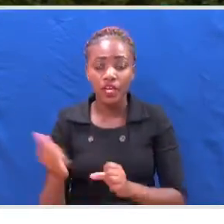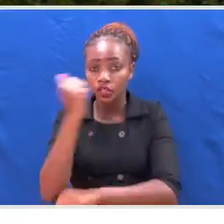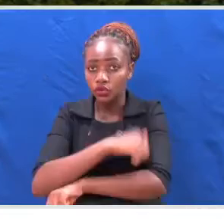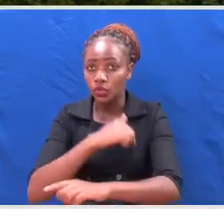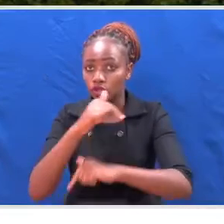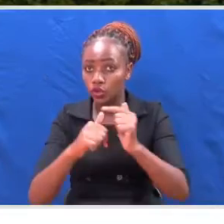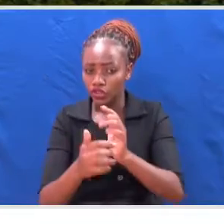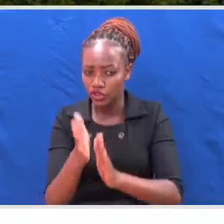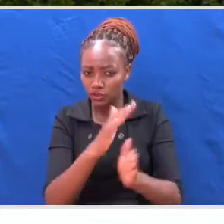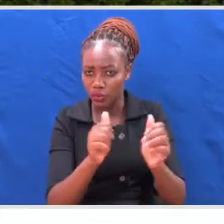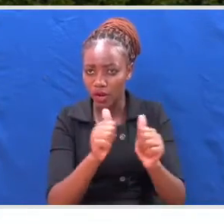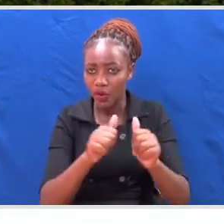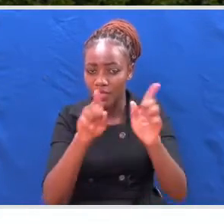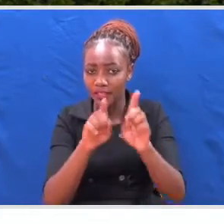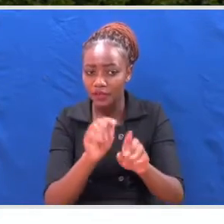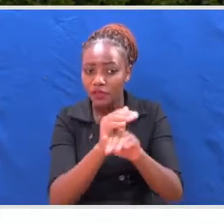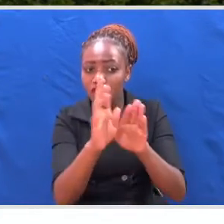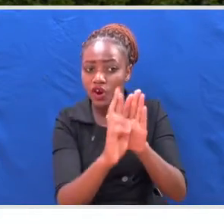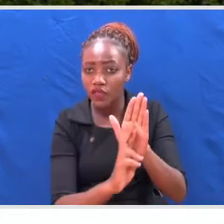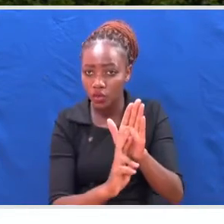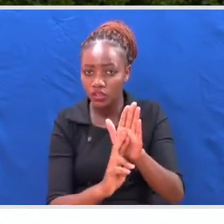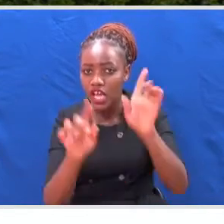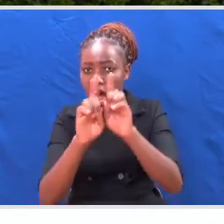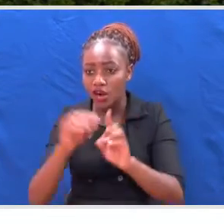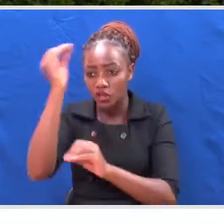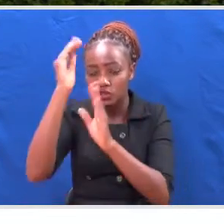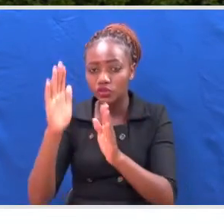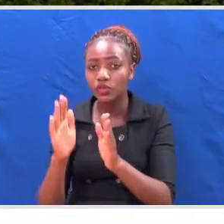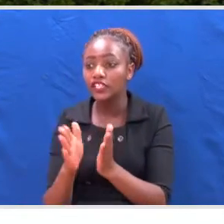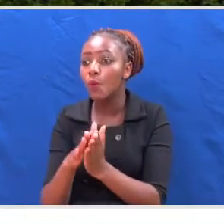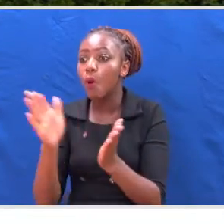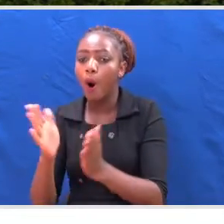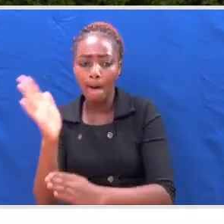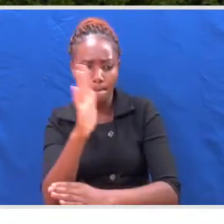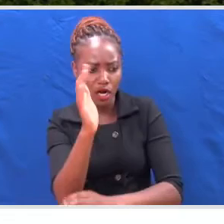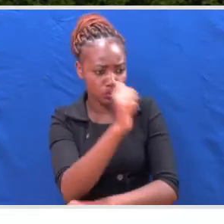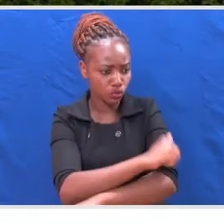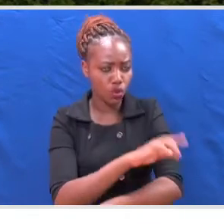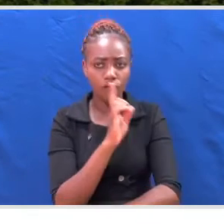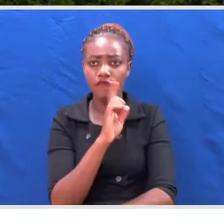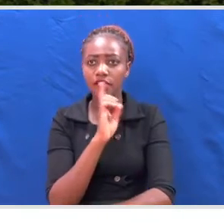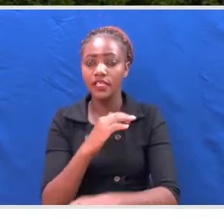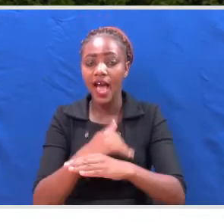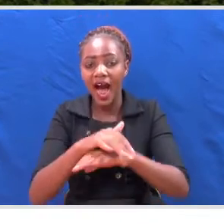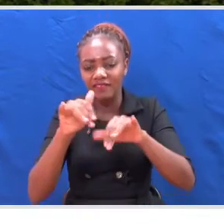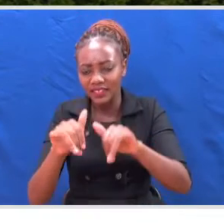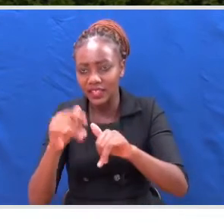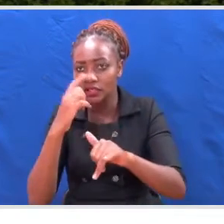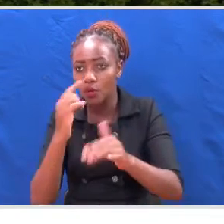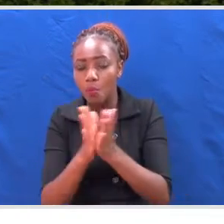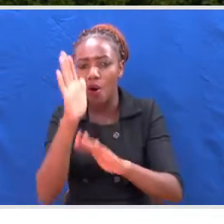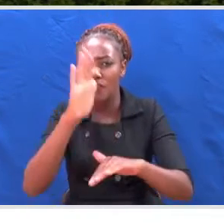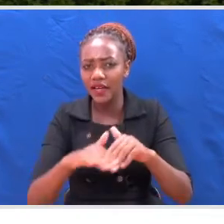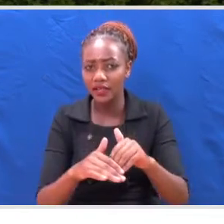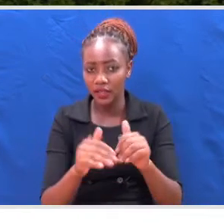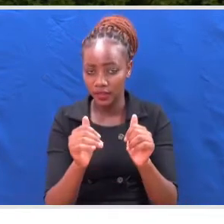kuzingatia mikakati ya kudhibiti COVID-19 huku wanafunzi zaidi wakirejelea masomo yao baada ya kusalia nyumbani kwa